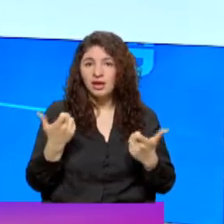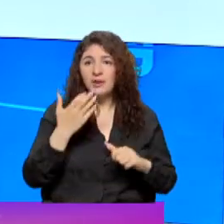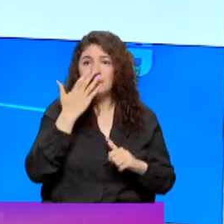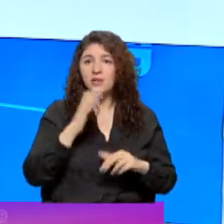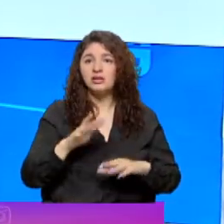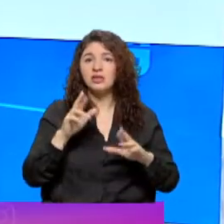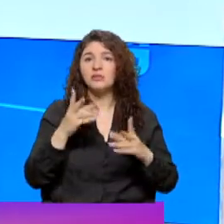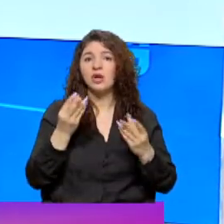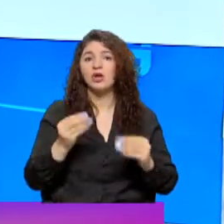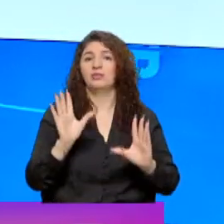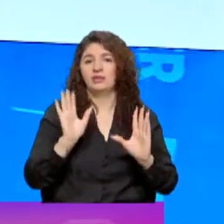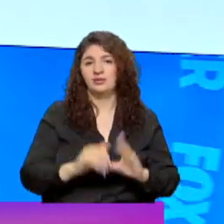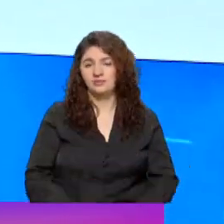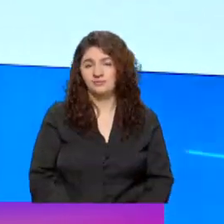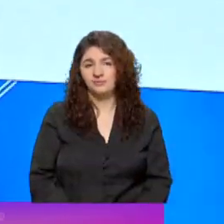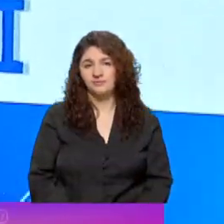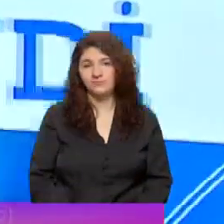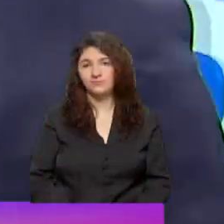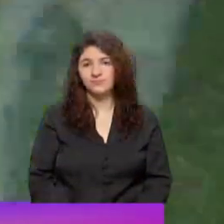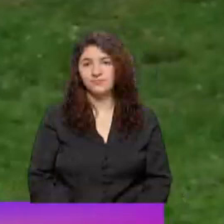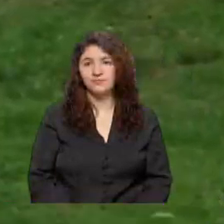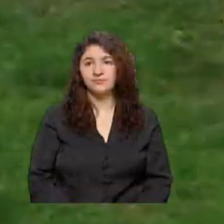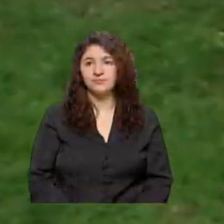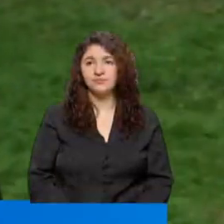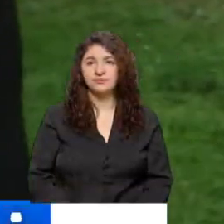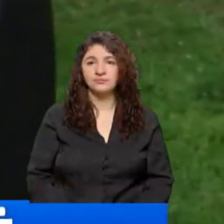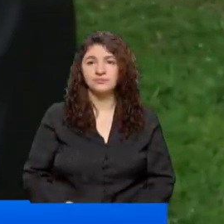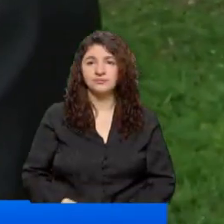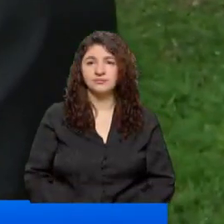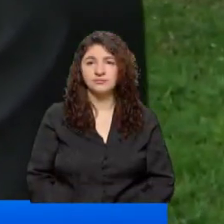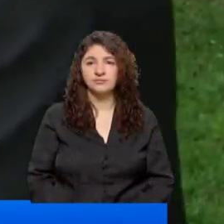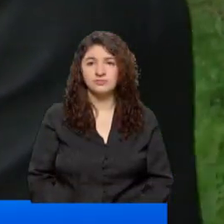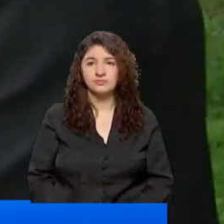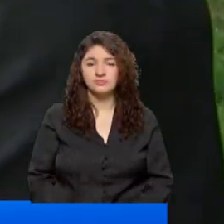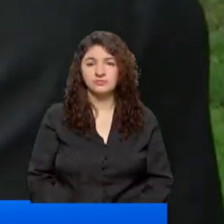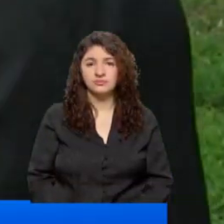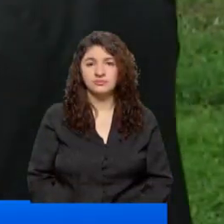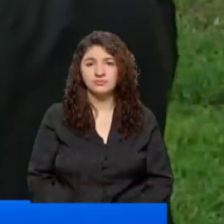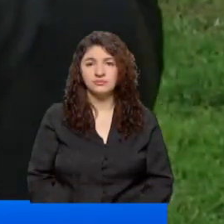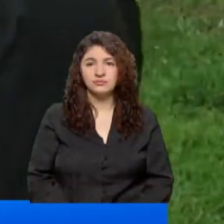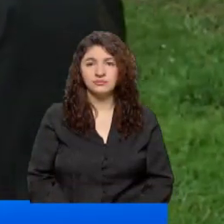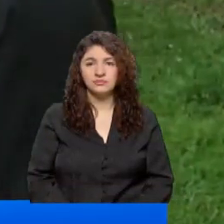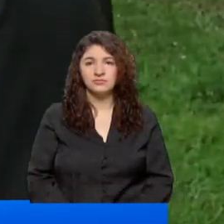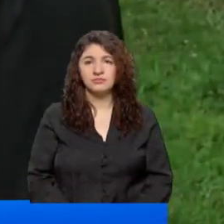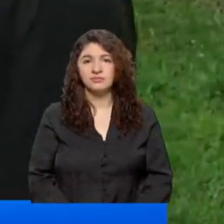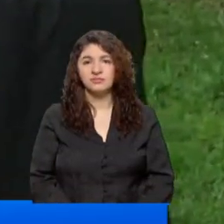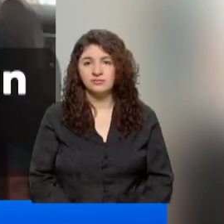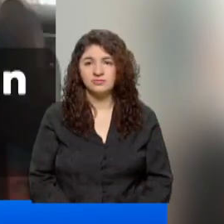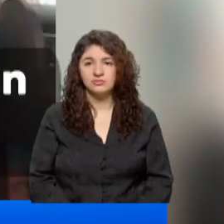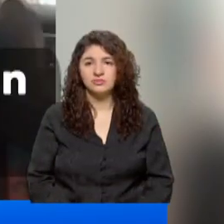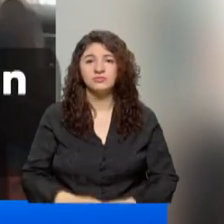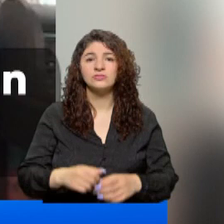beklendiği gibi olmadı abone ol abone ol her